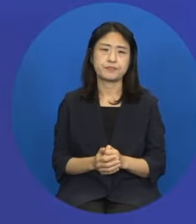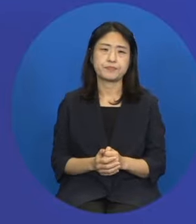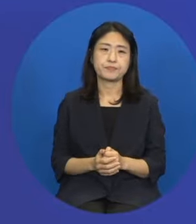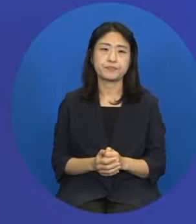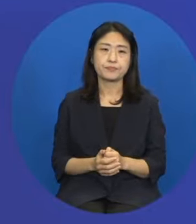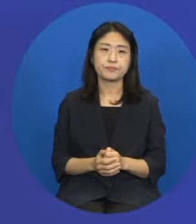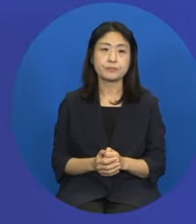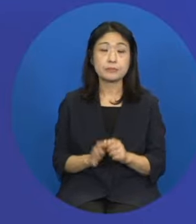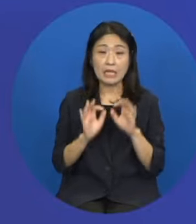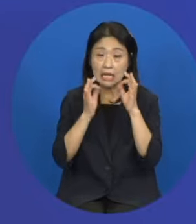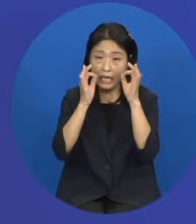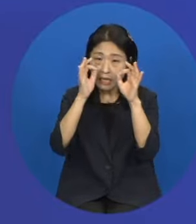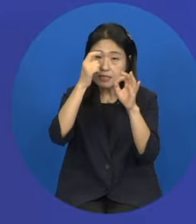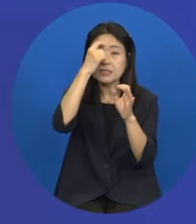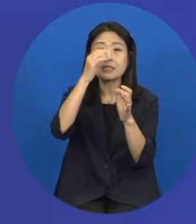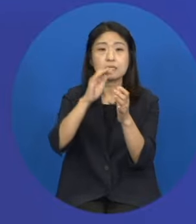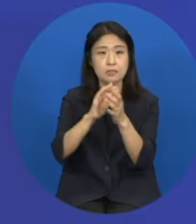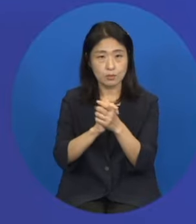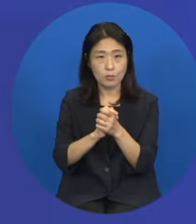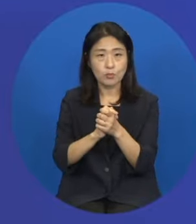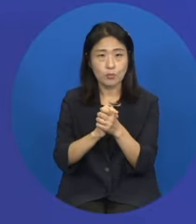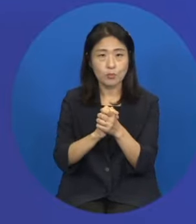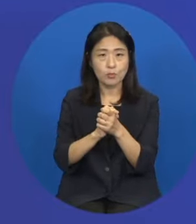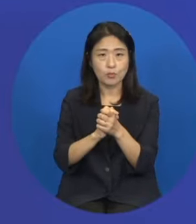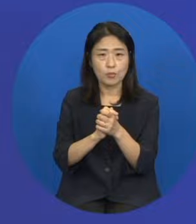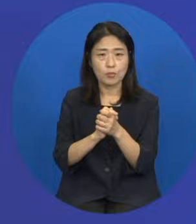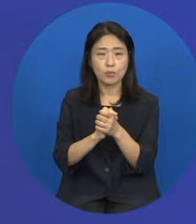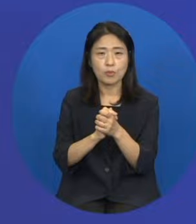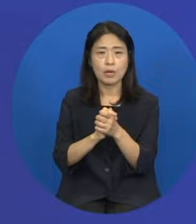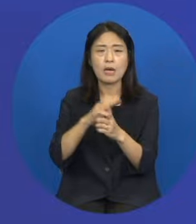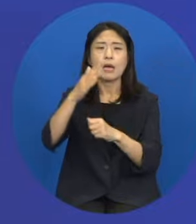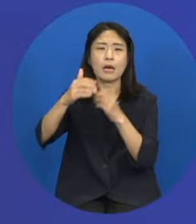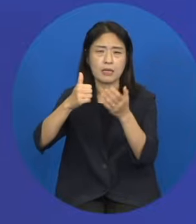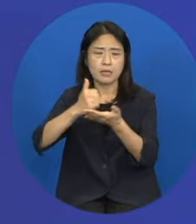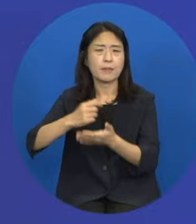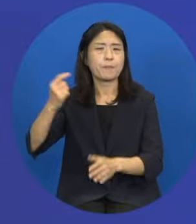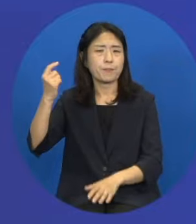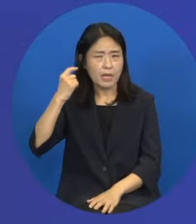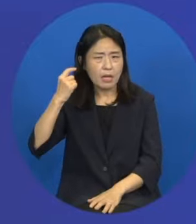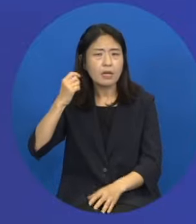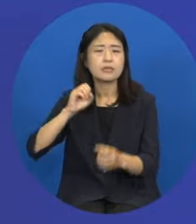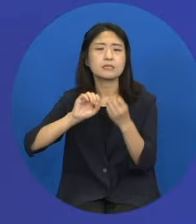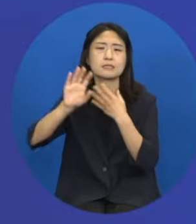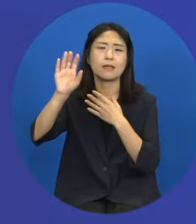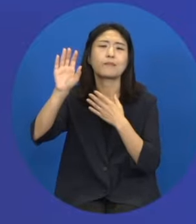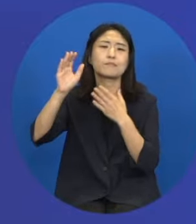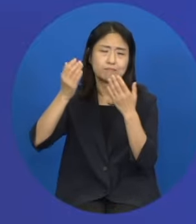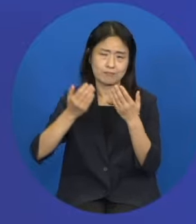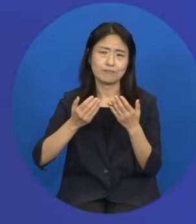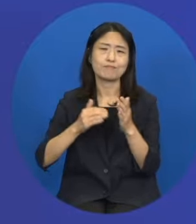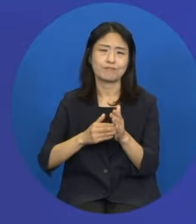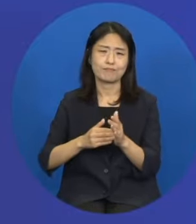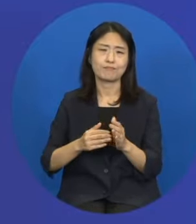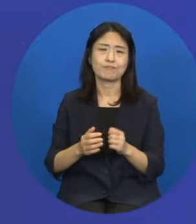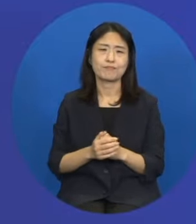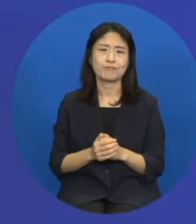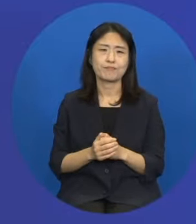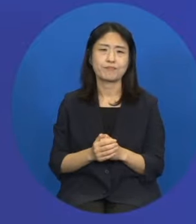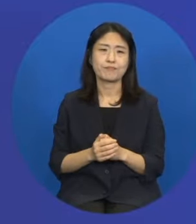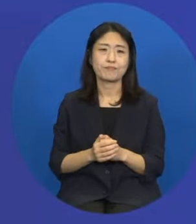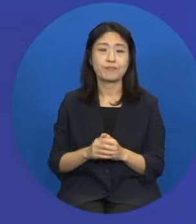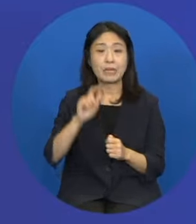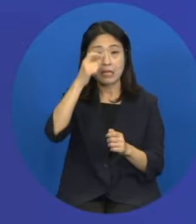그 간절한 기도에 하나님께서 들으시고 응답하시는 것이죠. 그래서 이 기도를 했을 때